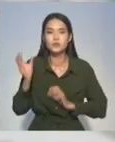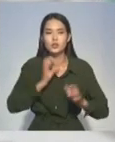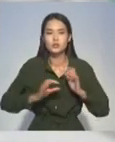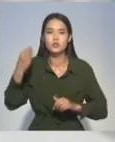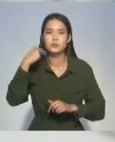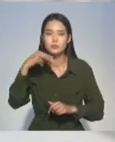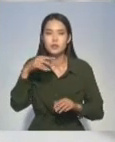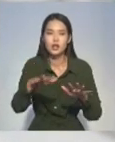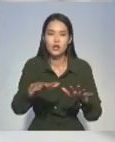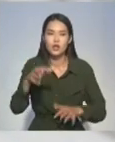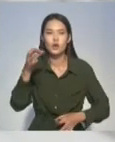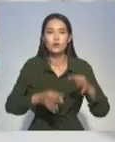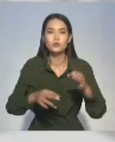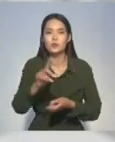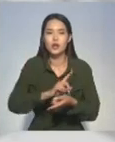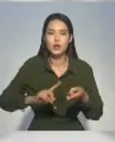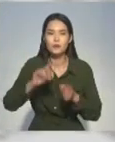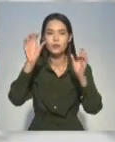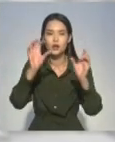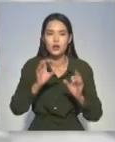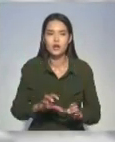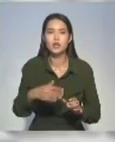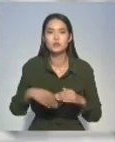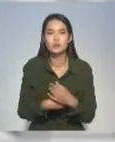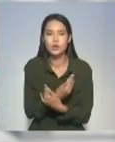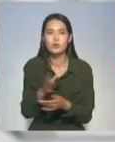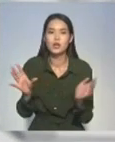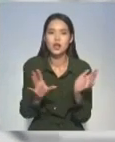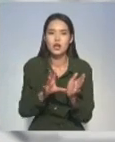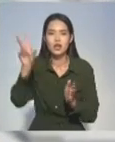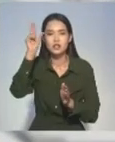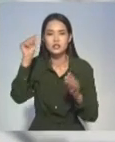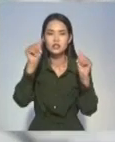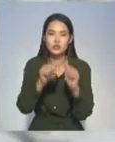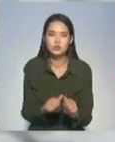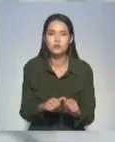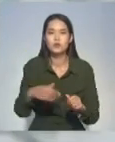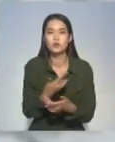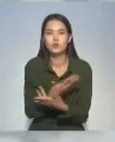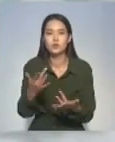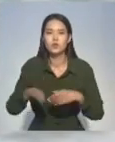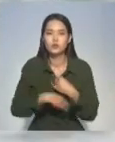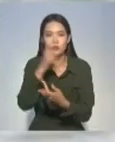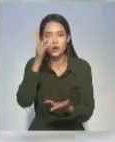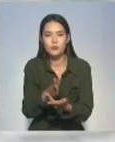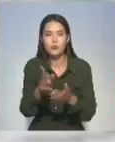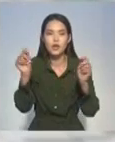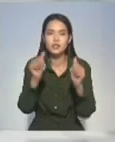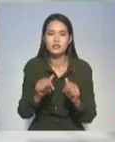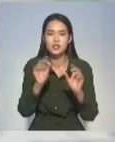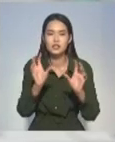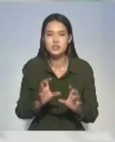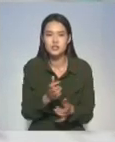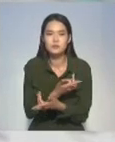президентства, парламентскую и судебную реформы. Конституционная реформа и новый электоральный цикл сформировали конфигурацию новой политической системы.